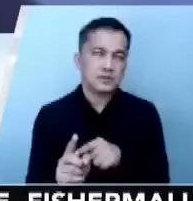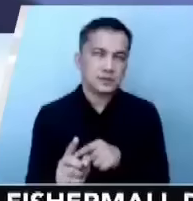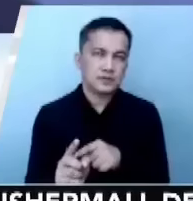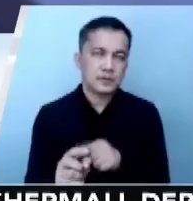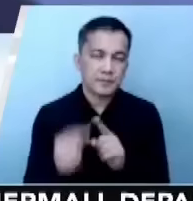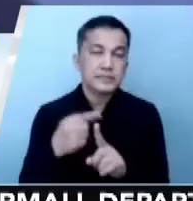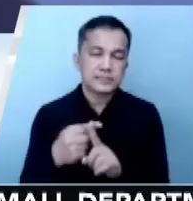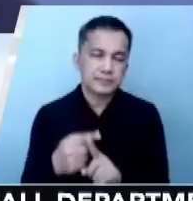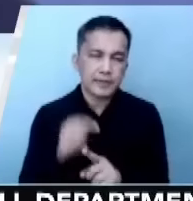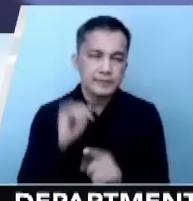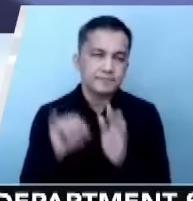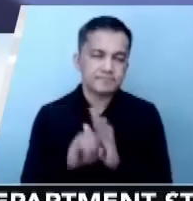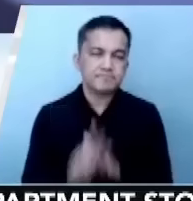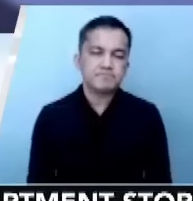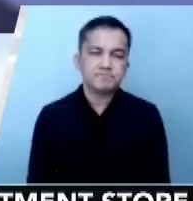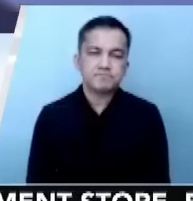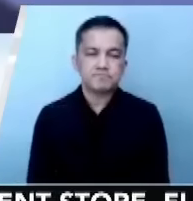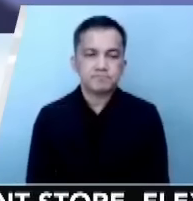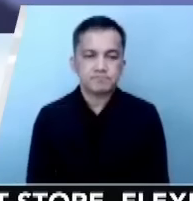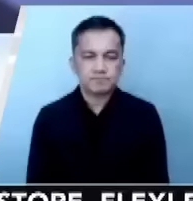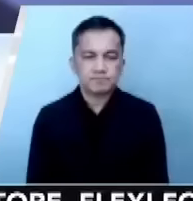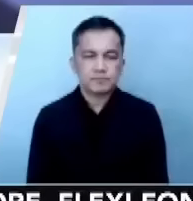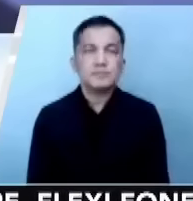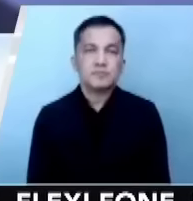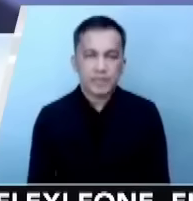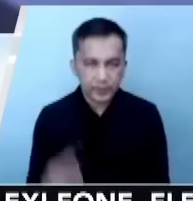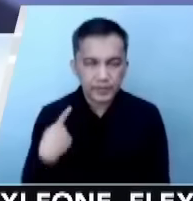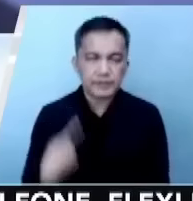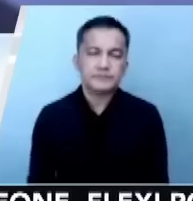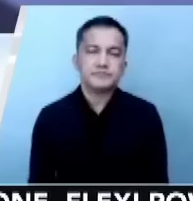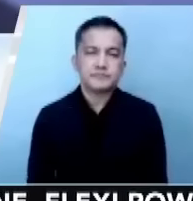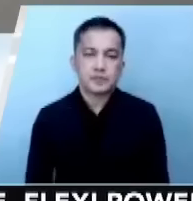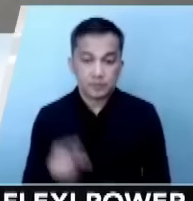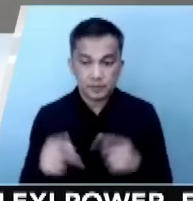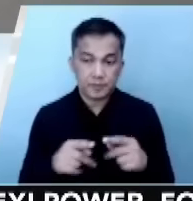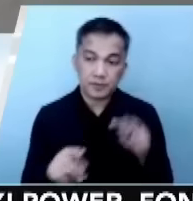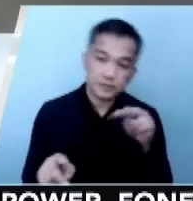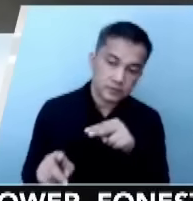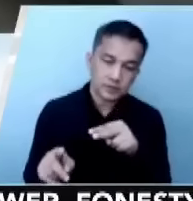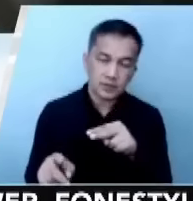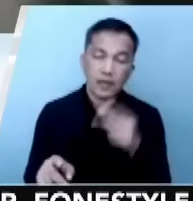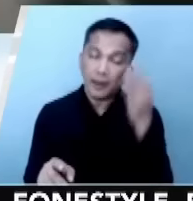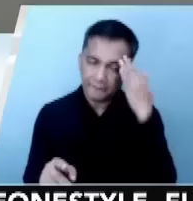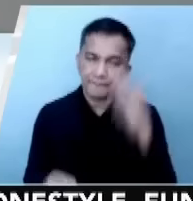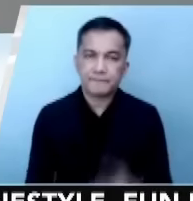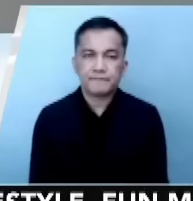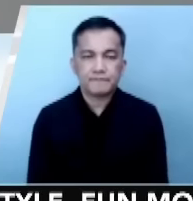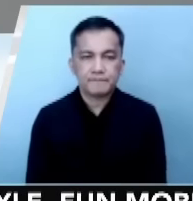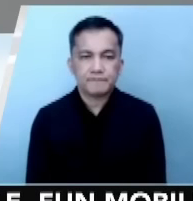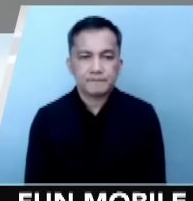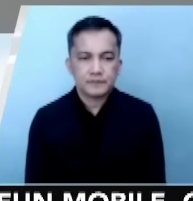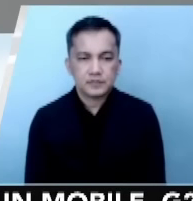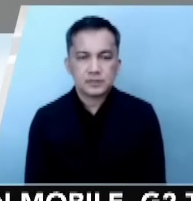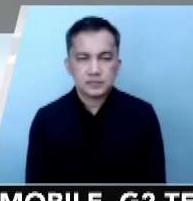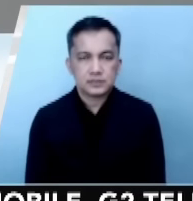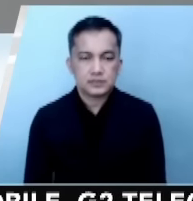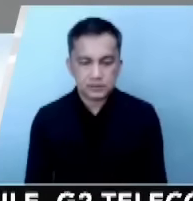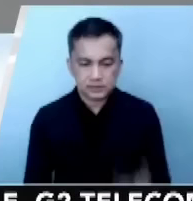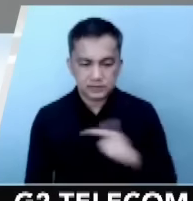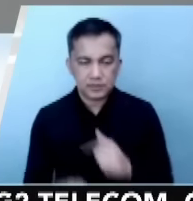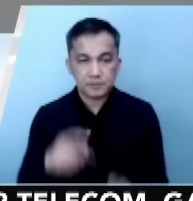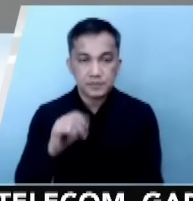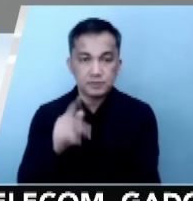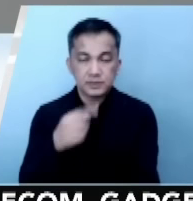identification. May positive identification ng mga tao. May mga witnesses na gano'n. Ayon sa PNP, natuntun ang suspect dahil